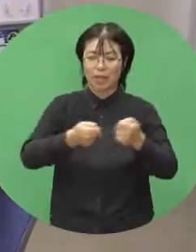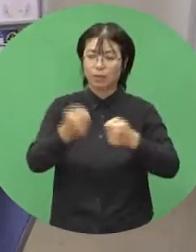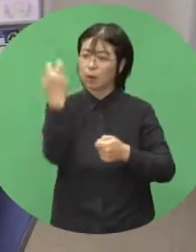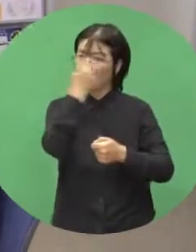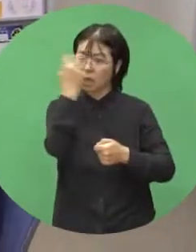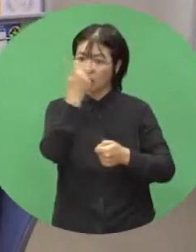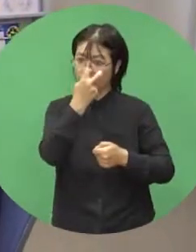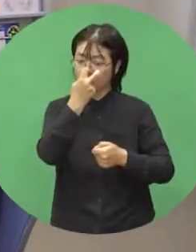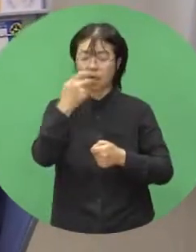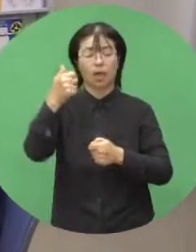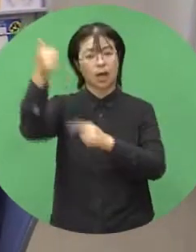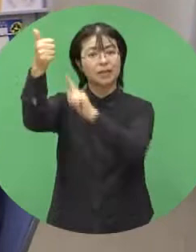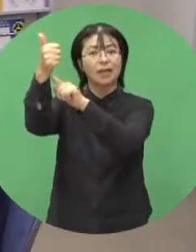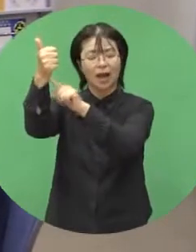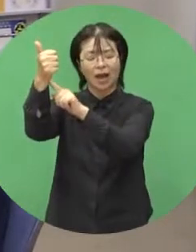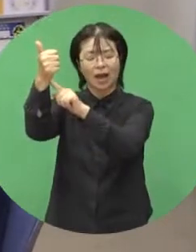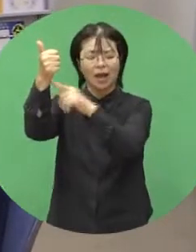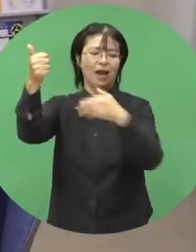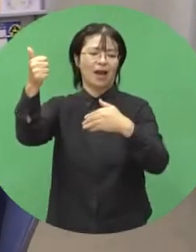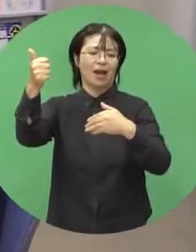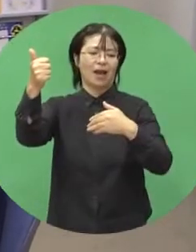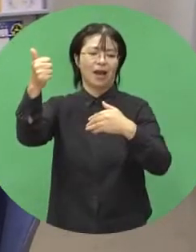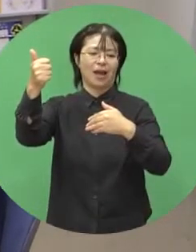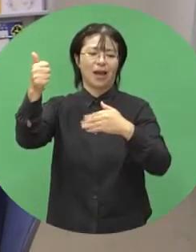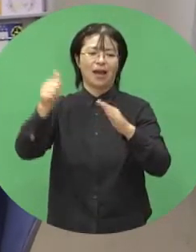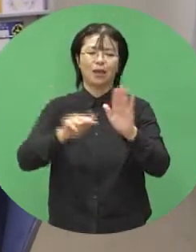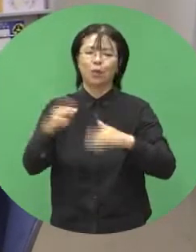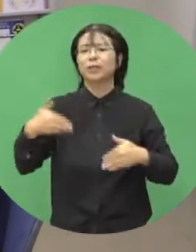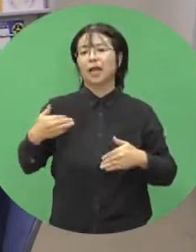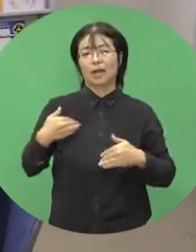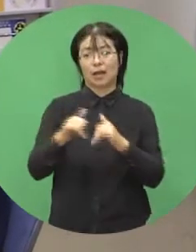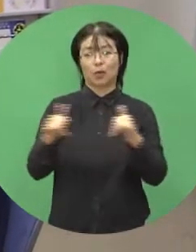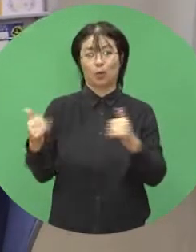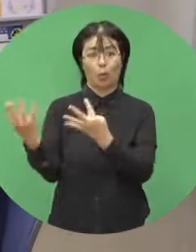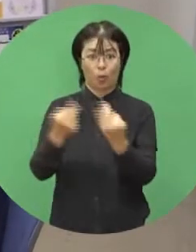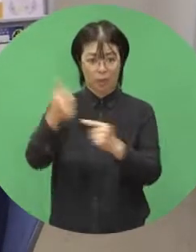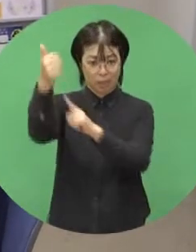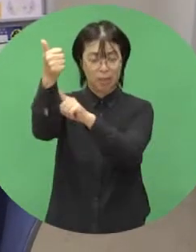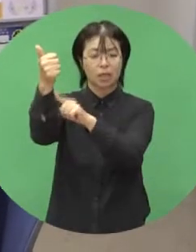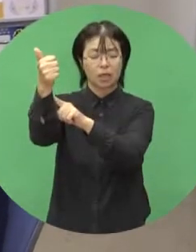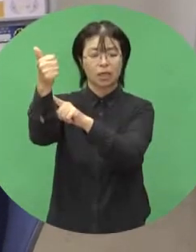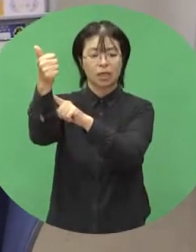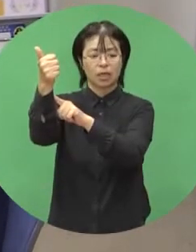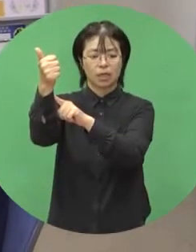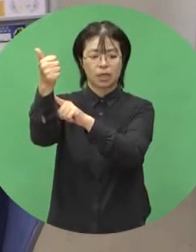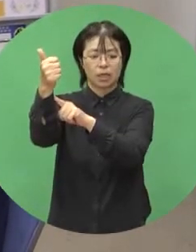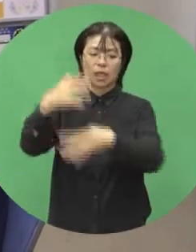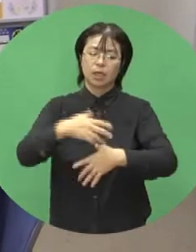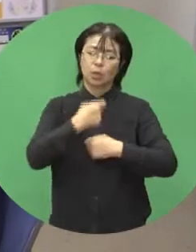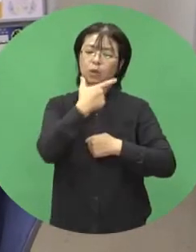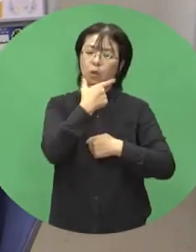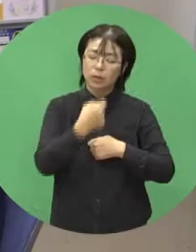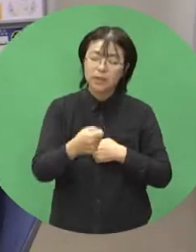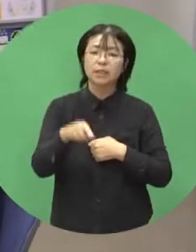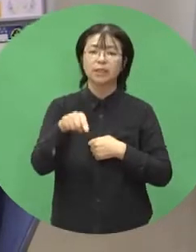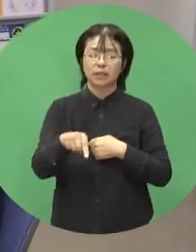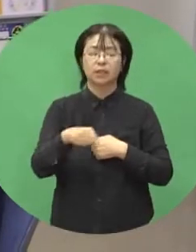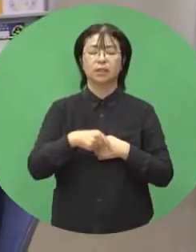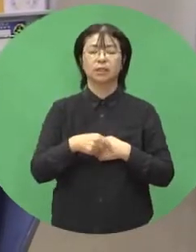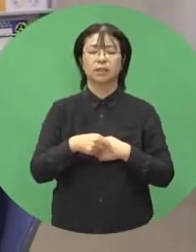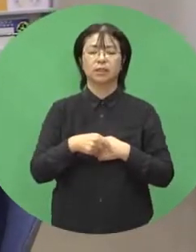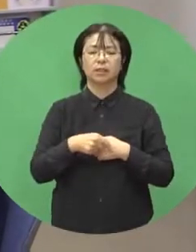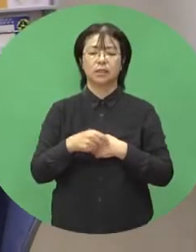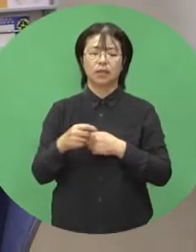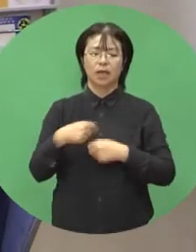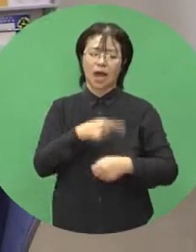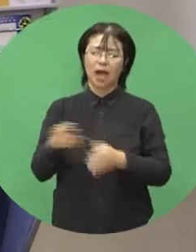々で、まだまだね、よくご存じない方もいらっしゃると思うんですけど、こういうことには気をつけてほしいなとか、こういう配